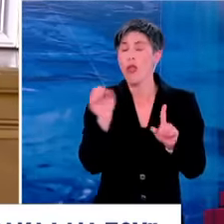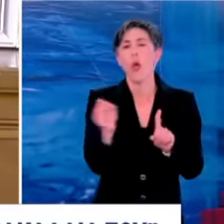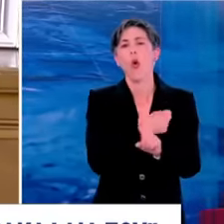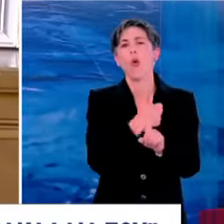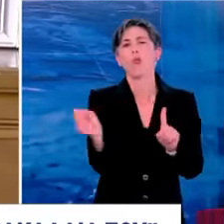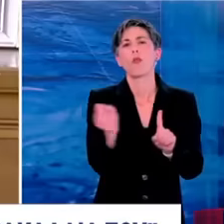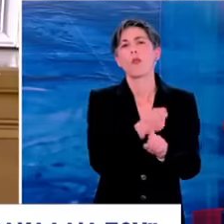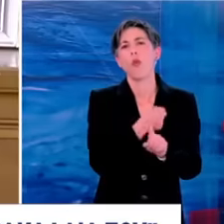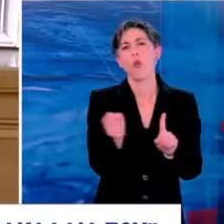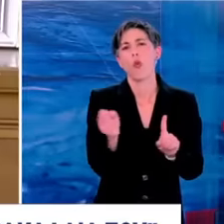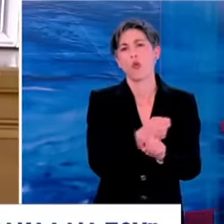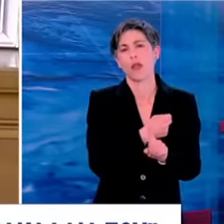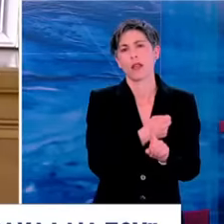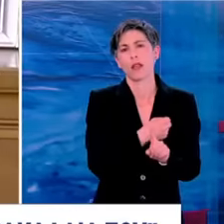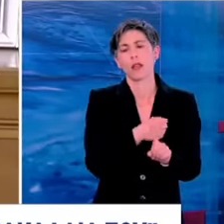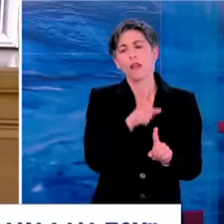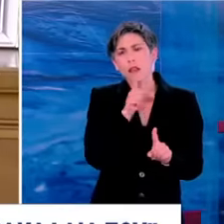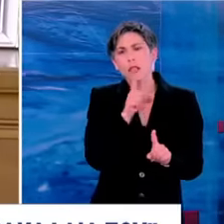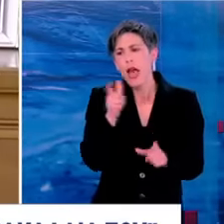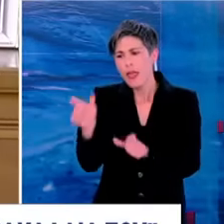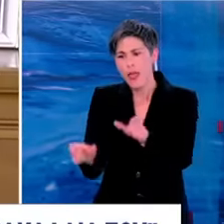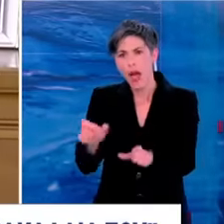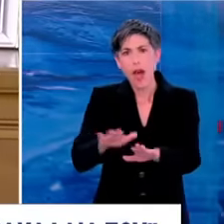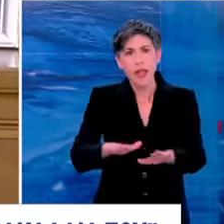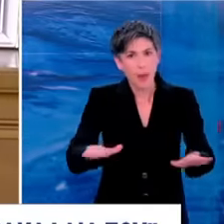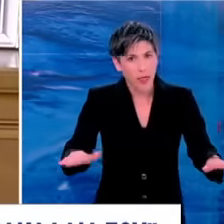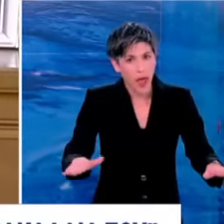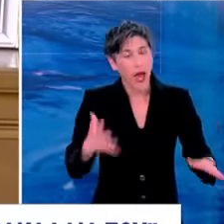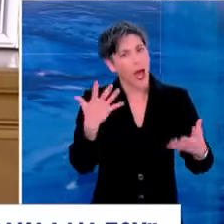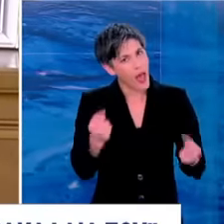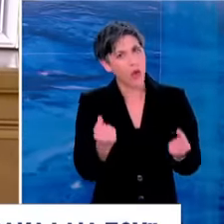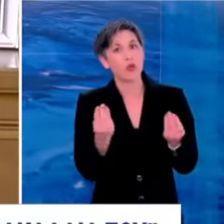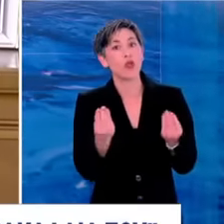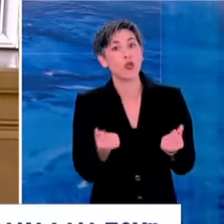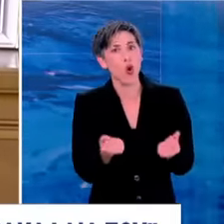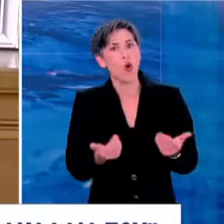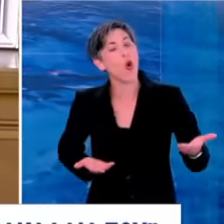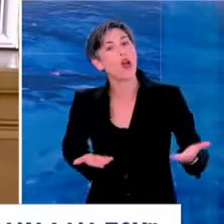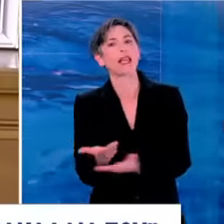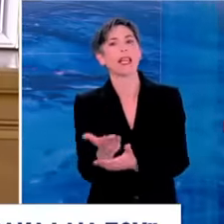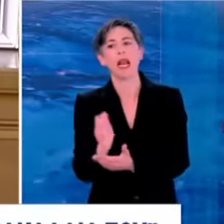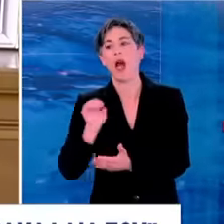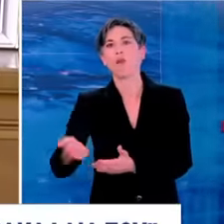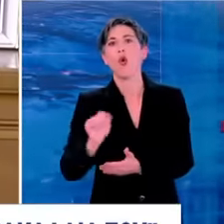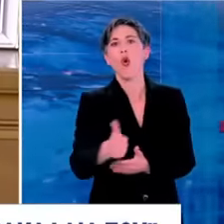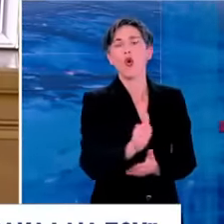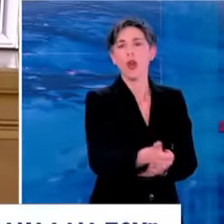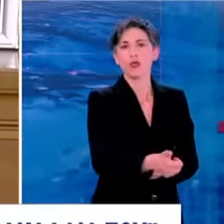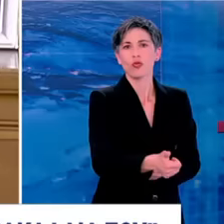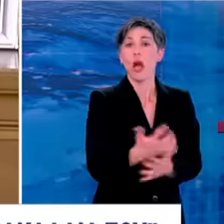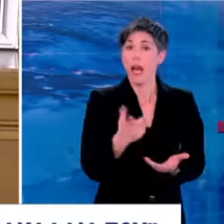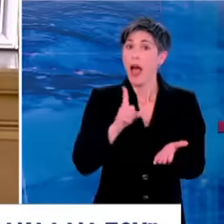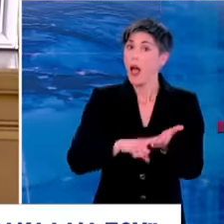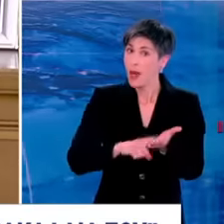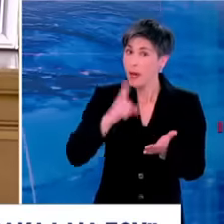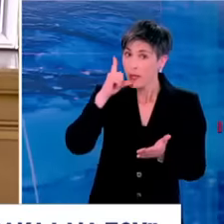με τον οποίο τα ίδια τα παιδιά έχουν τώρα ένα εργαλείο να καταγγείλουν τέτοιες συμπεριφορές, αλλά θα πρέπει να γνωρίζουν όλες και όλοι και οι μαθητές μας ότι